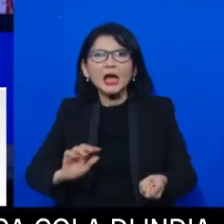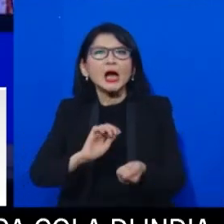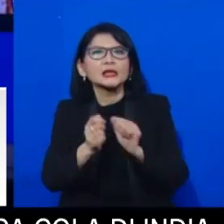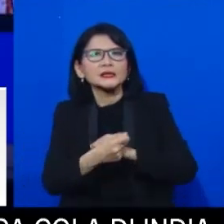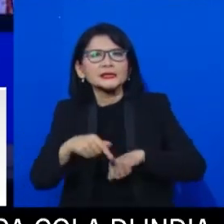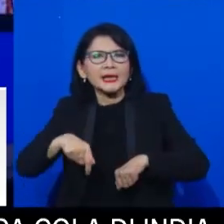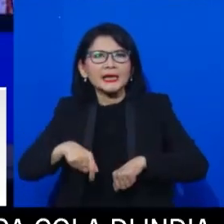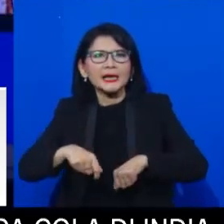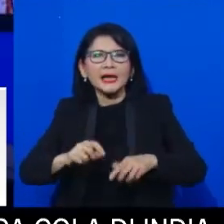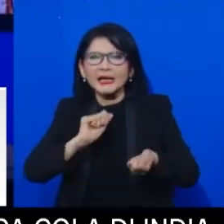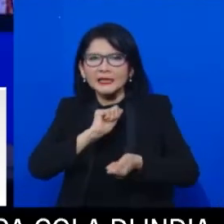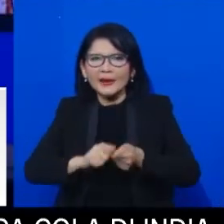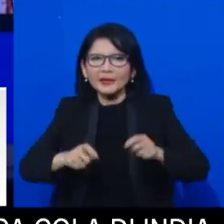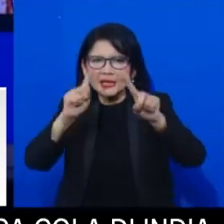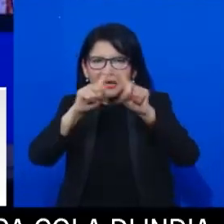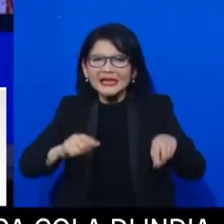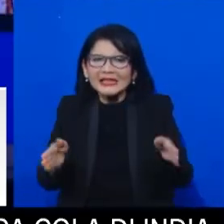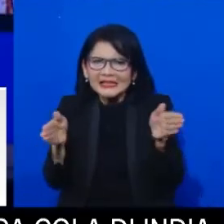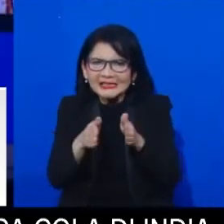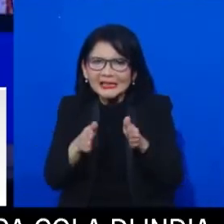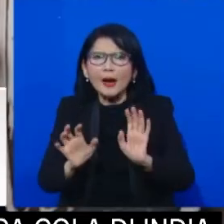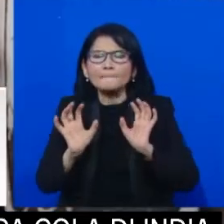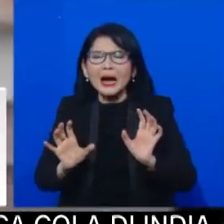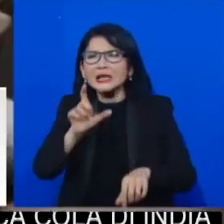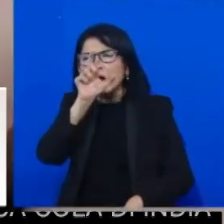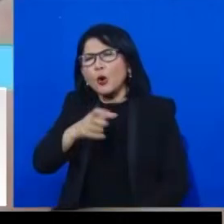miniatur yang kini diminati masyarakat.